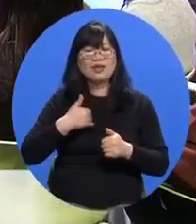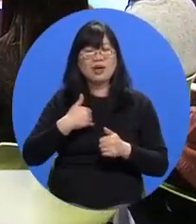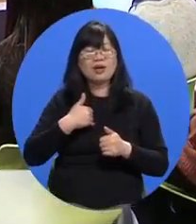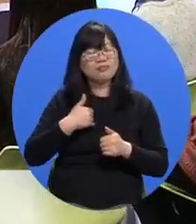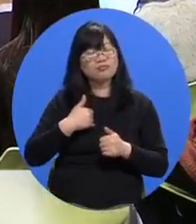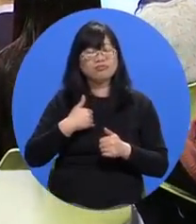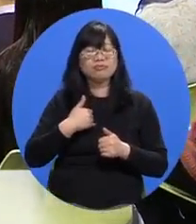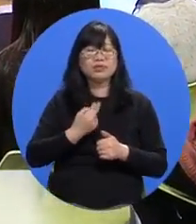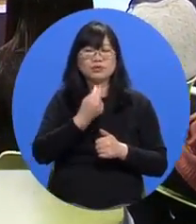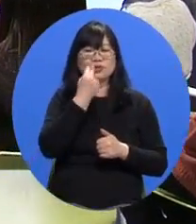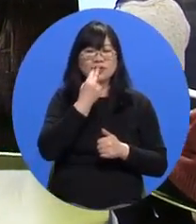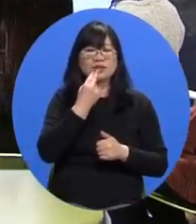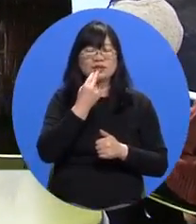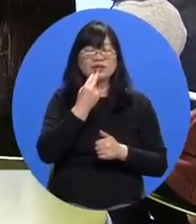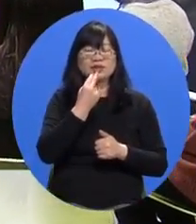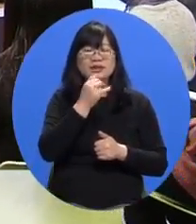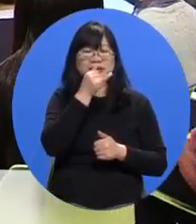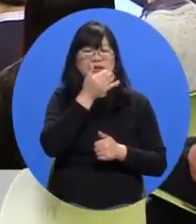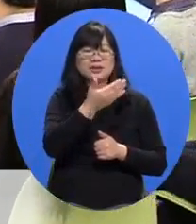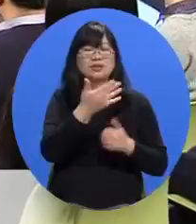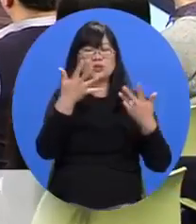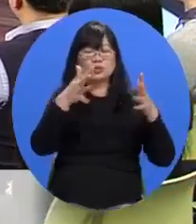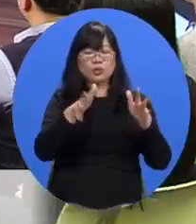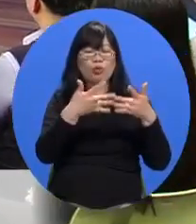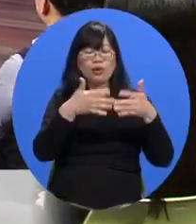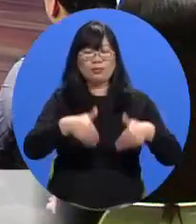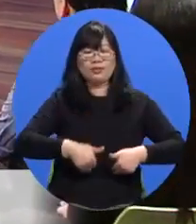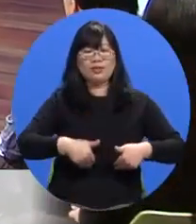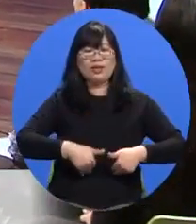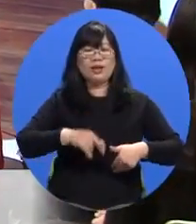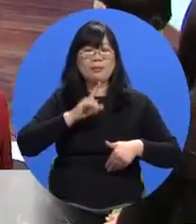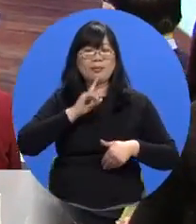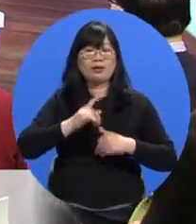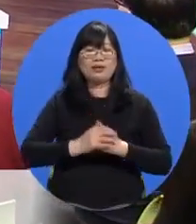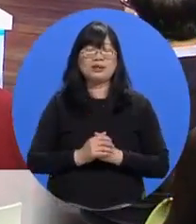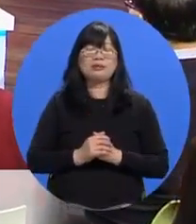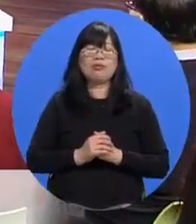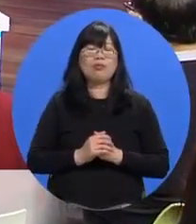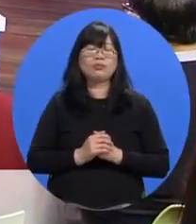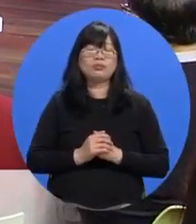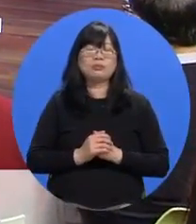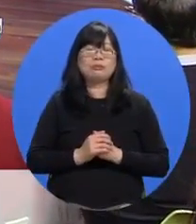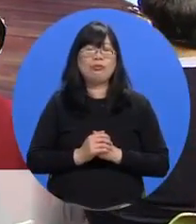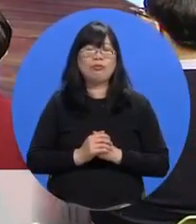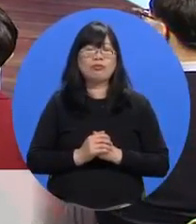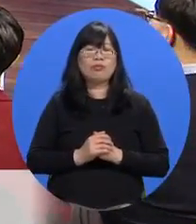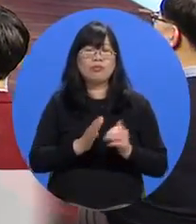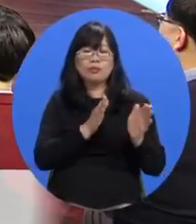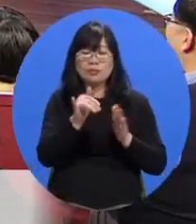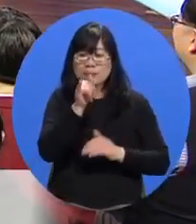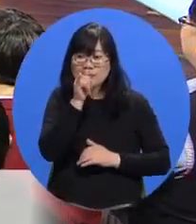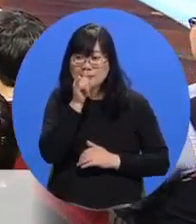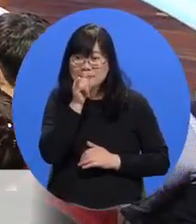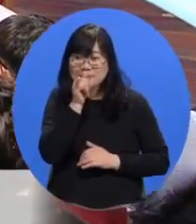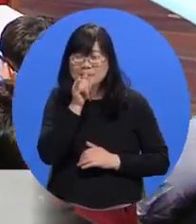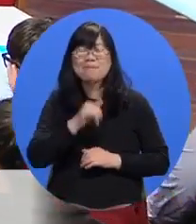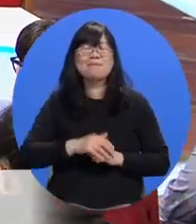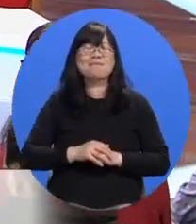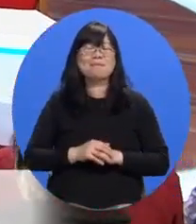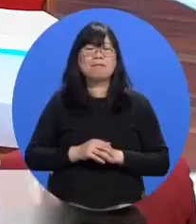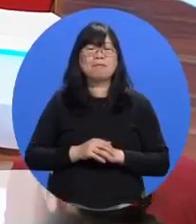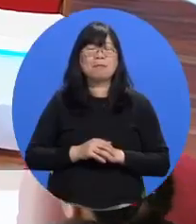숨쉴 여지를 주는 이제 이런 좀 조화가 필요하다 이렇게 말씀 드릴 수 있네요. 우리 조혜연희 선생님 이제 준비되셨나요? 네. 네.